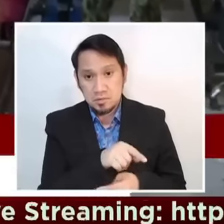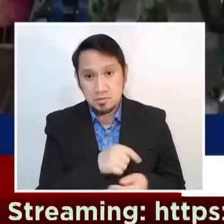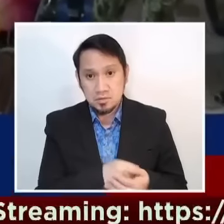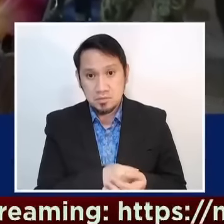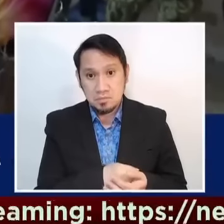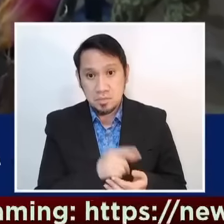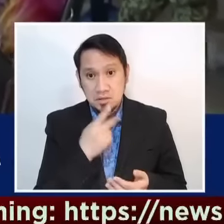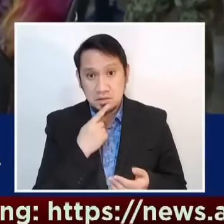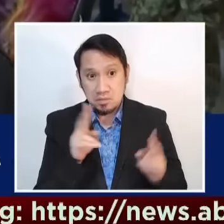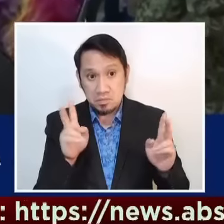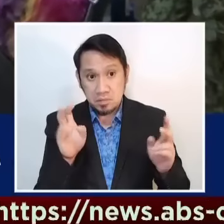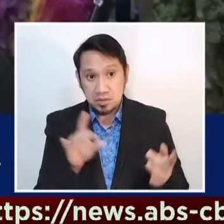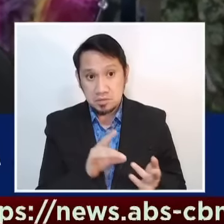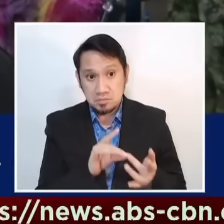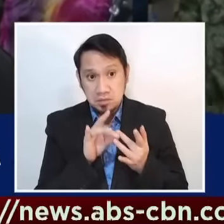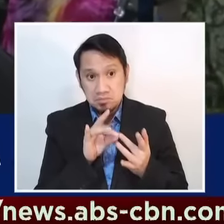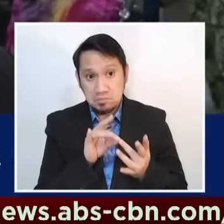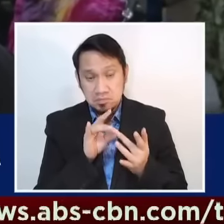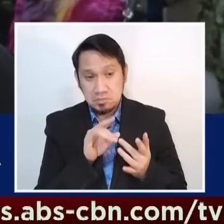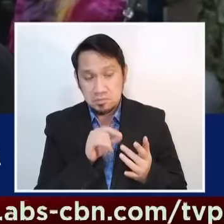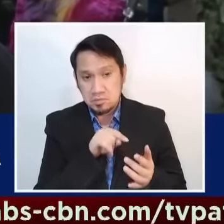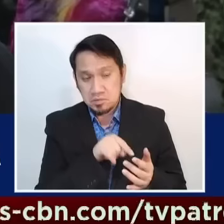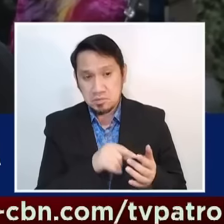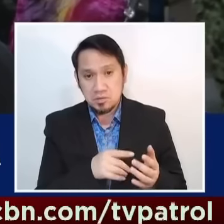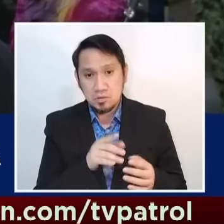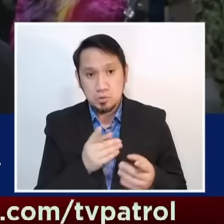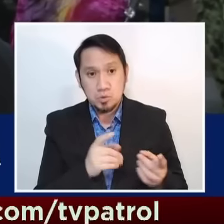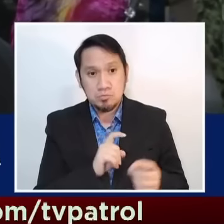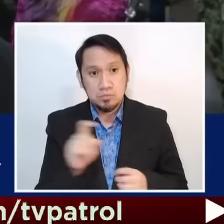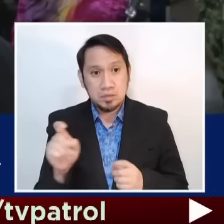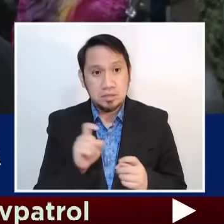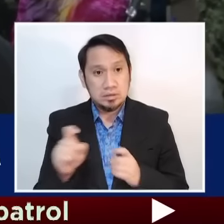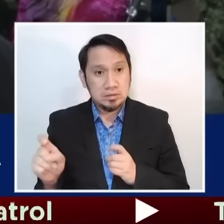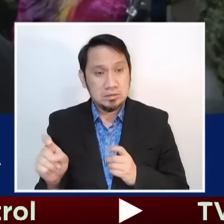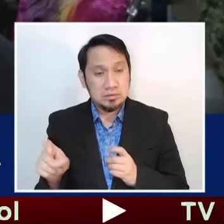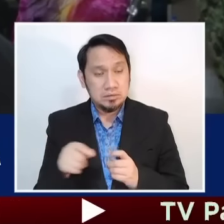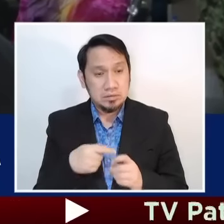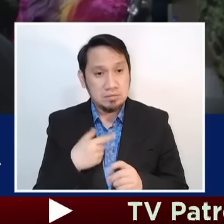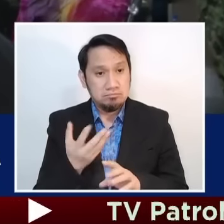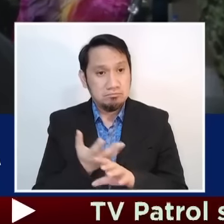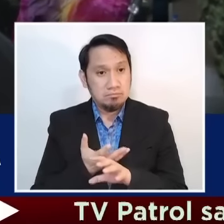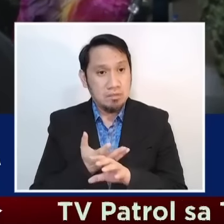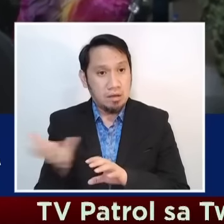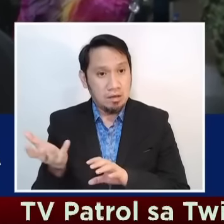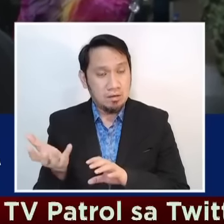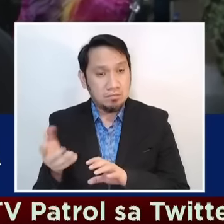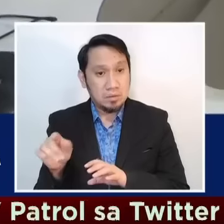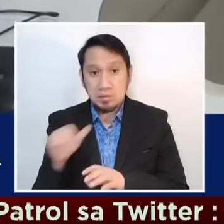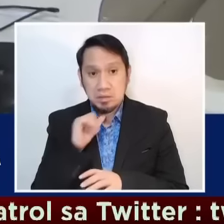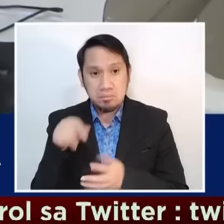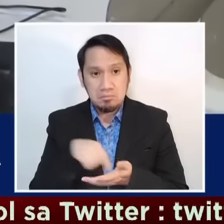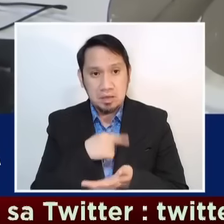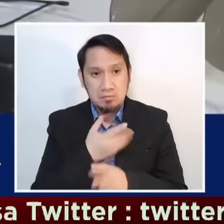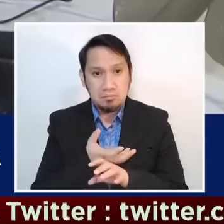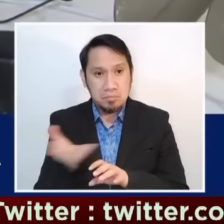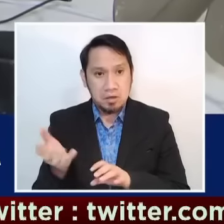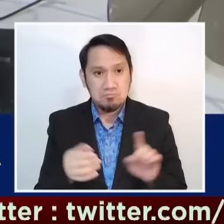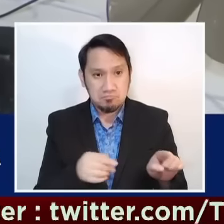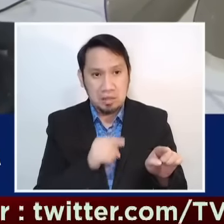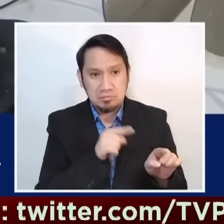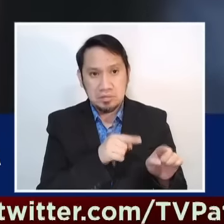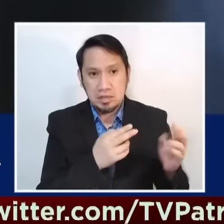specialist. Sila yung mga nagdetect at nanghaharas sa mga kliyente na hindi makabayad sa kanilang mga utang. Makikita pa